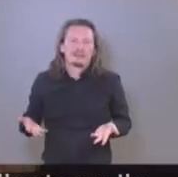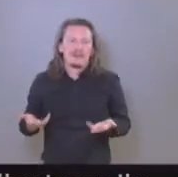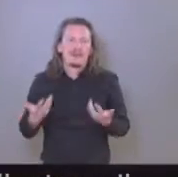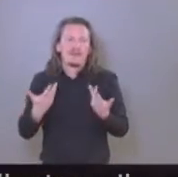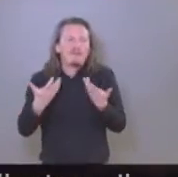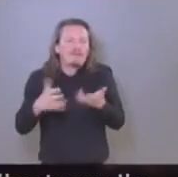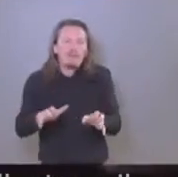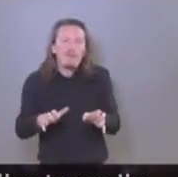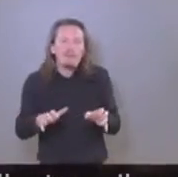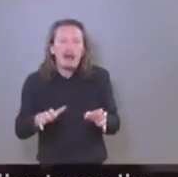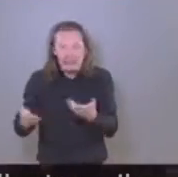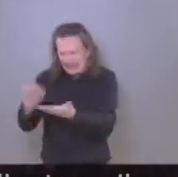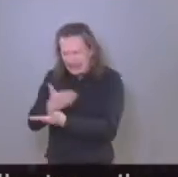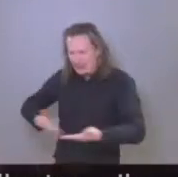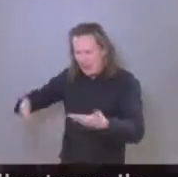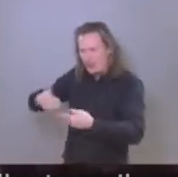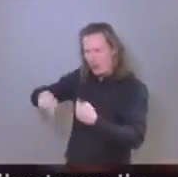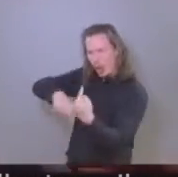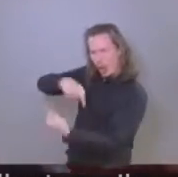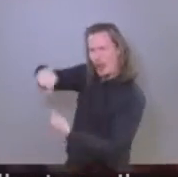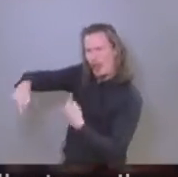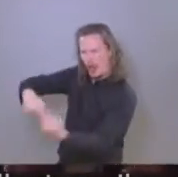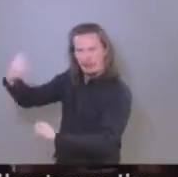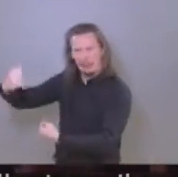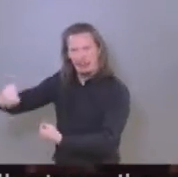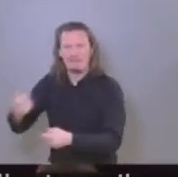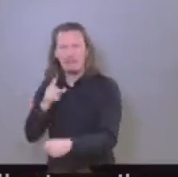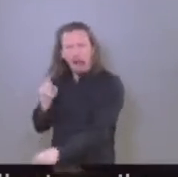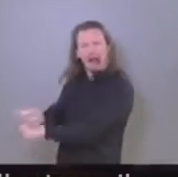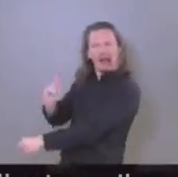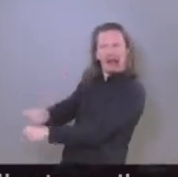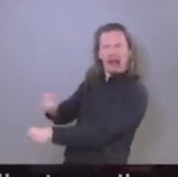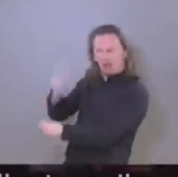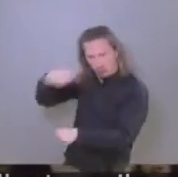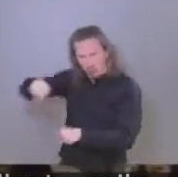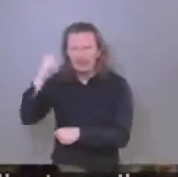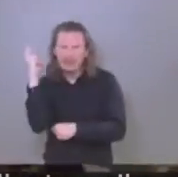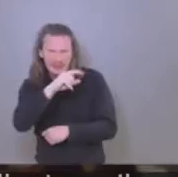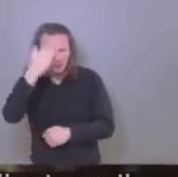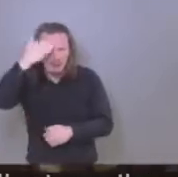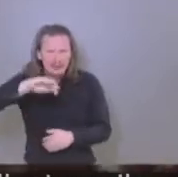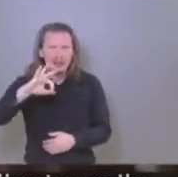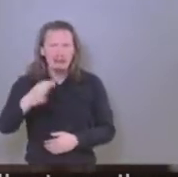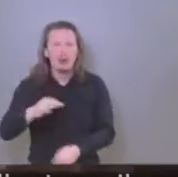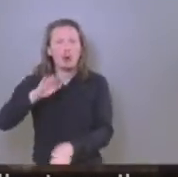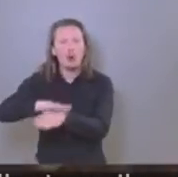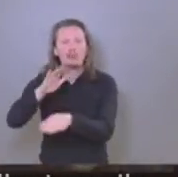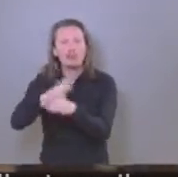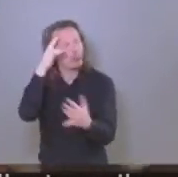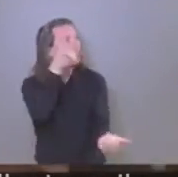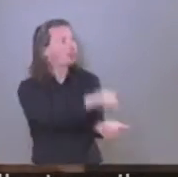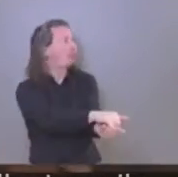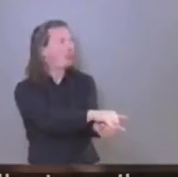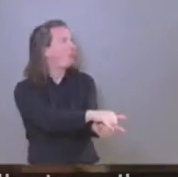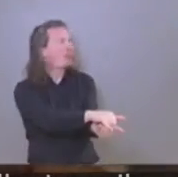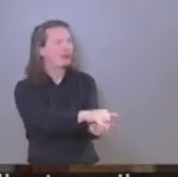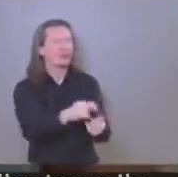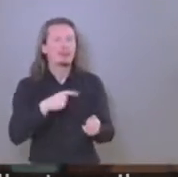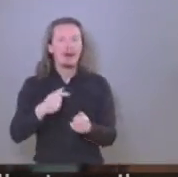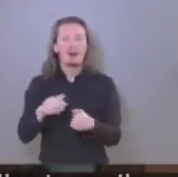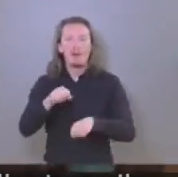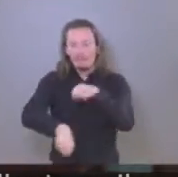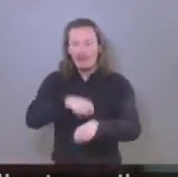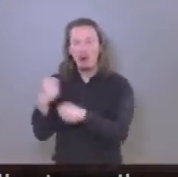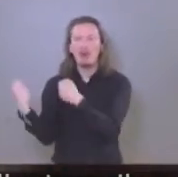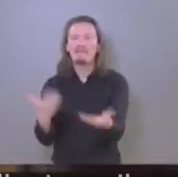du doigt ceux qui sont dans cette spirale-là, je sais très bien comme c'est difficile pour eux. Et puis au début, ils ne s'en rendent pas compte. Celui qui fait livreur à